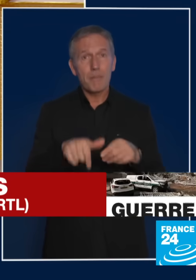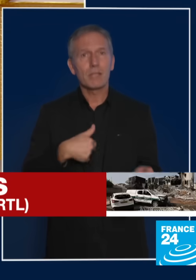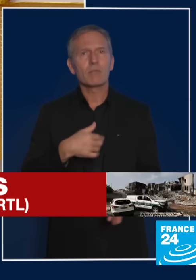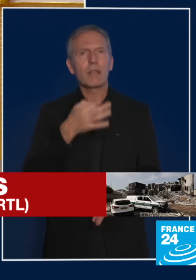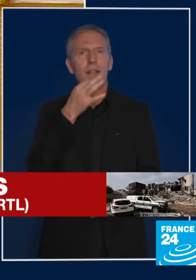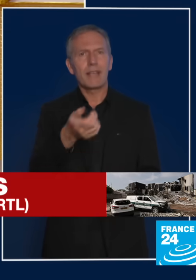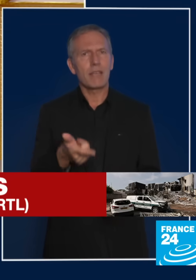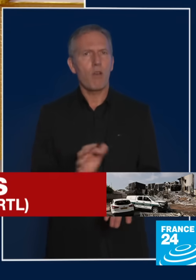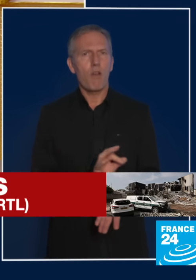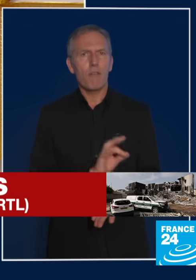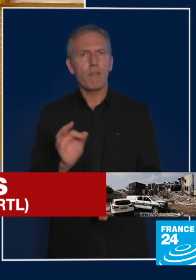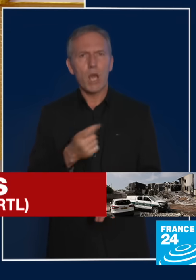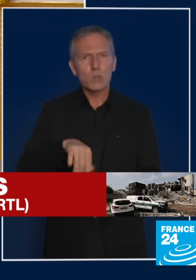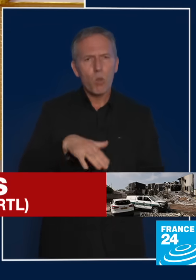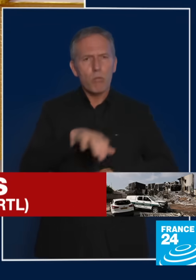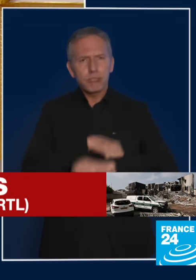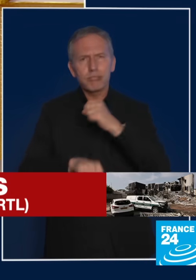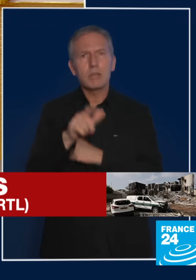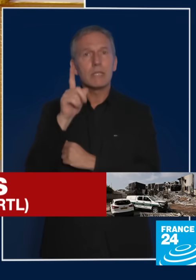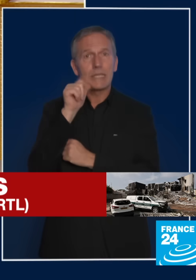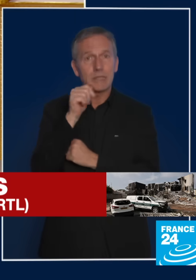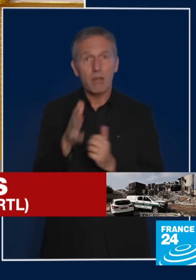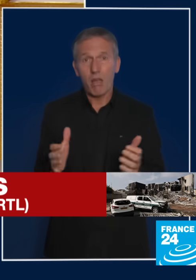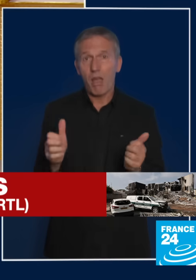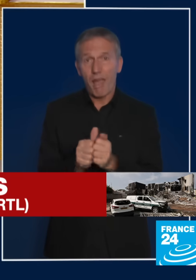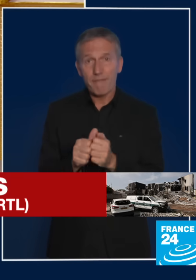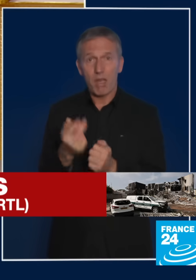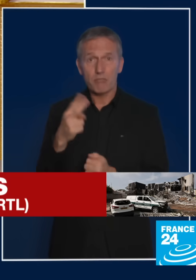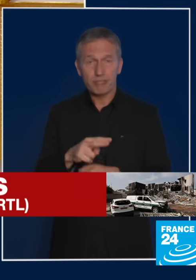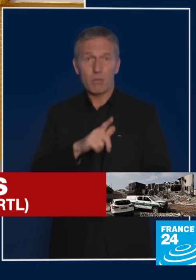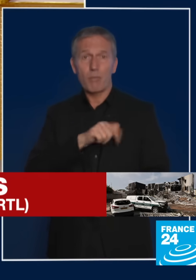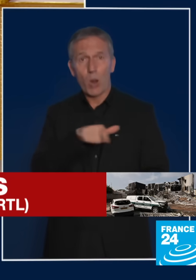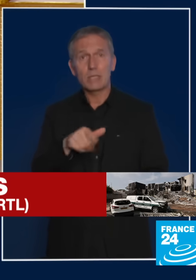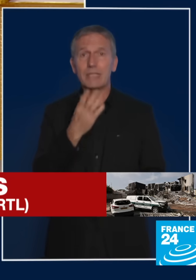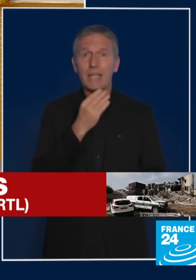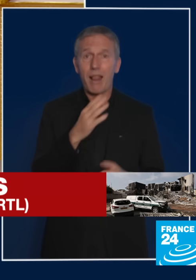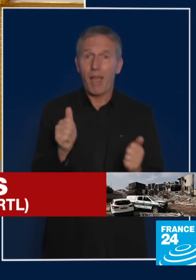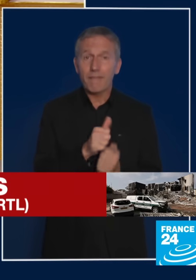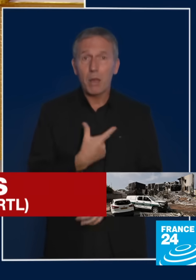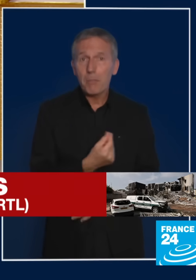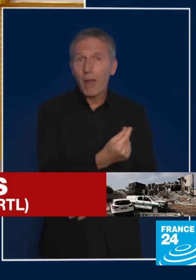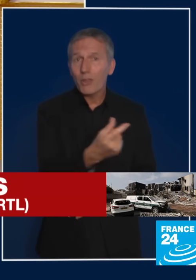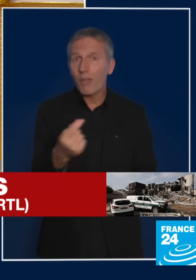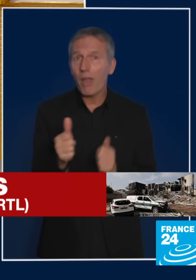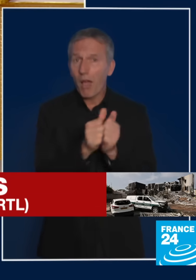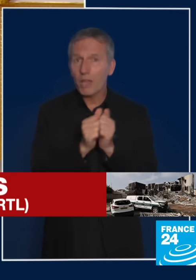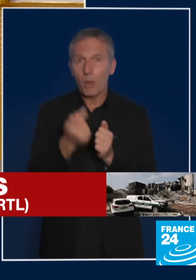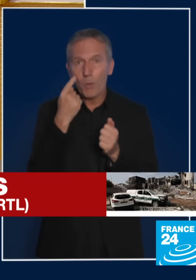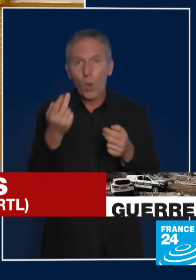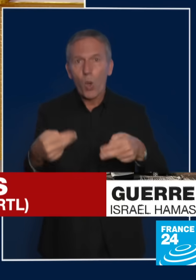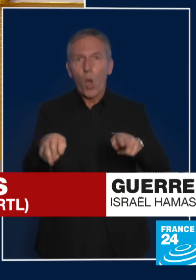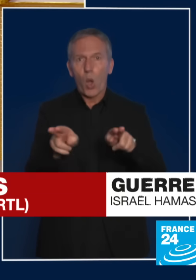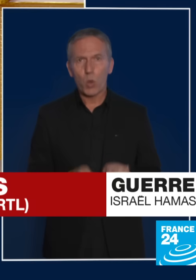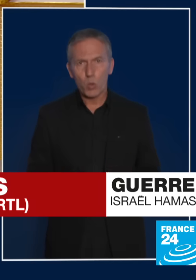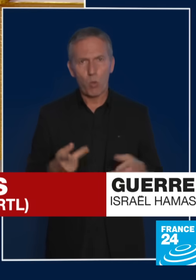France met tout en œuvre au côté des autorités israéliennes et avec nos partenair pour les faire revenir